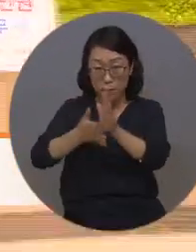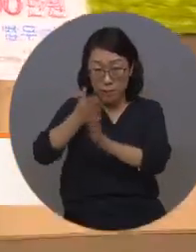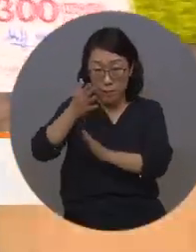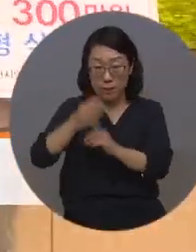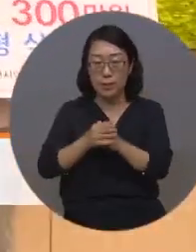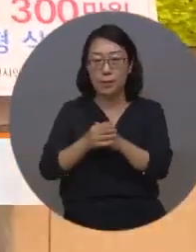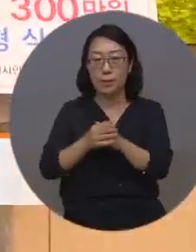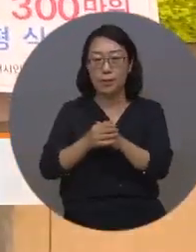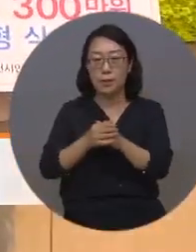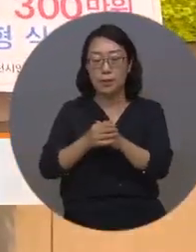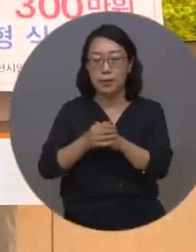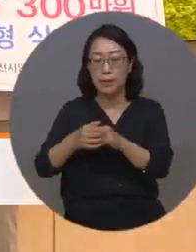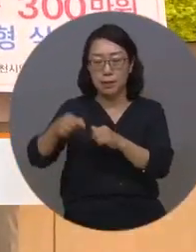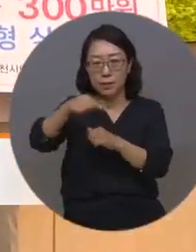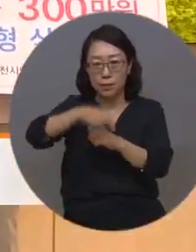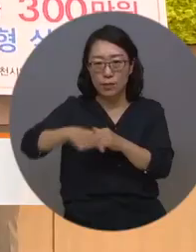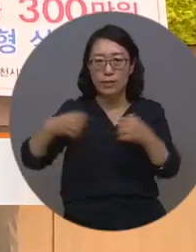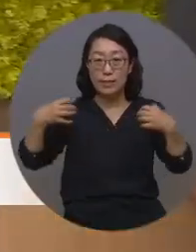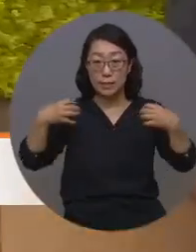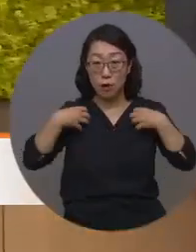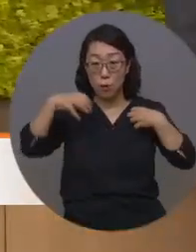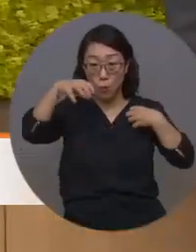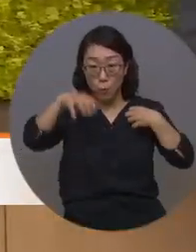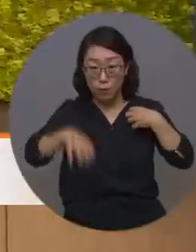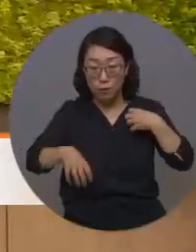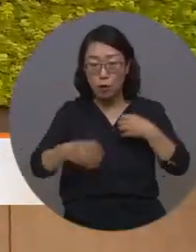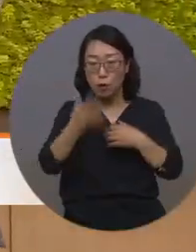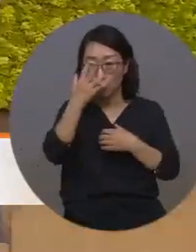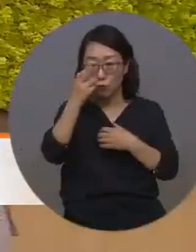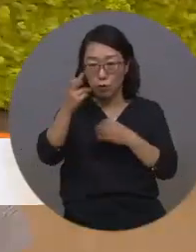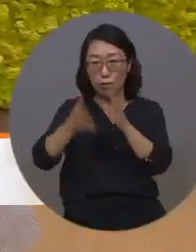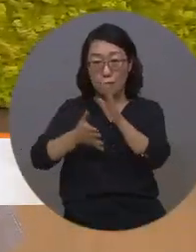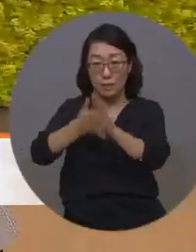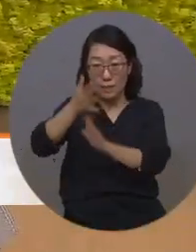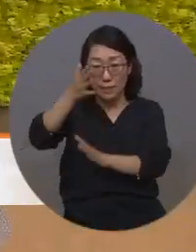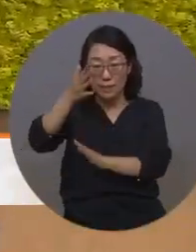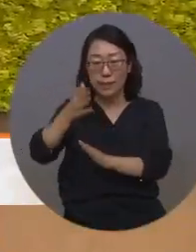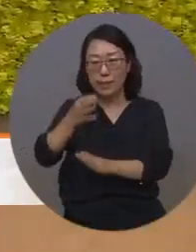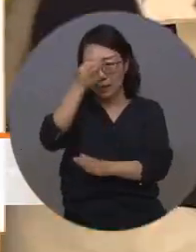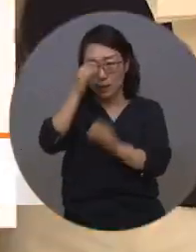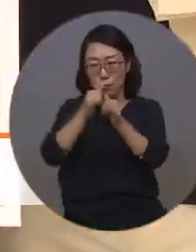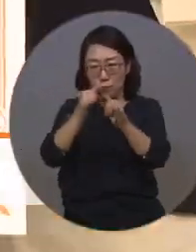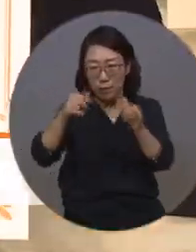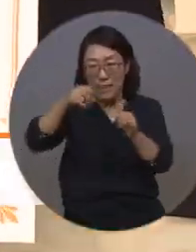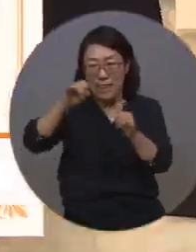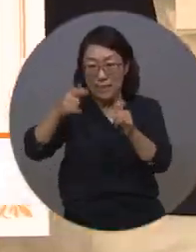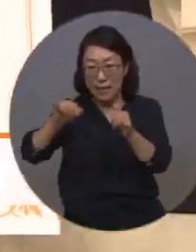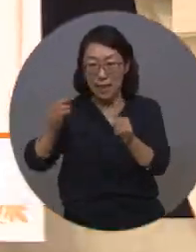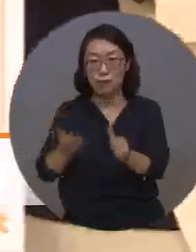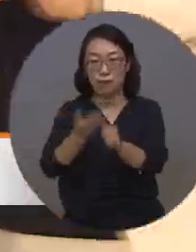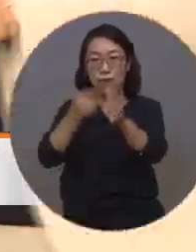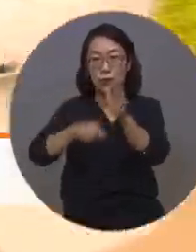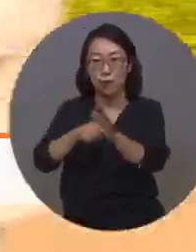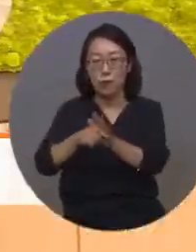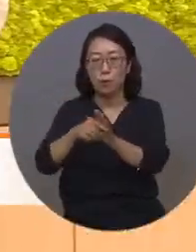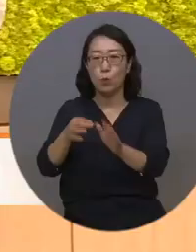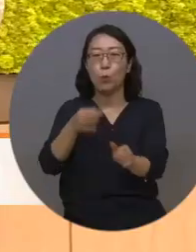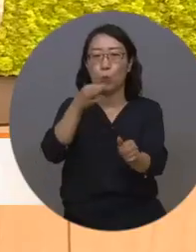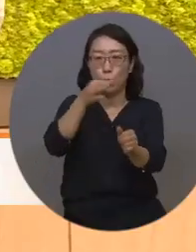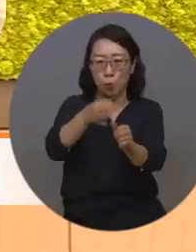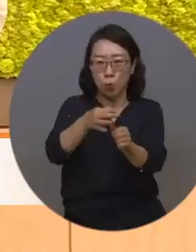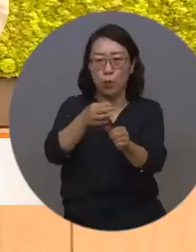13일 순천시청 에서 순천 c 인재 육성을 위한 후원금 전달식을 가졌습니다 이날